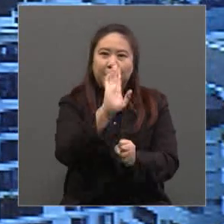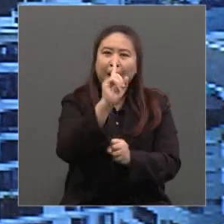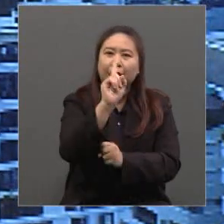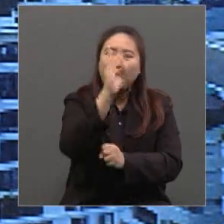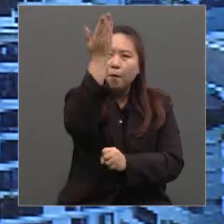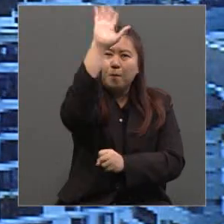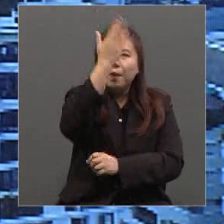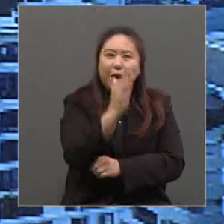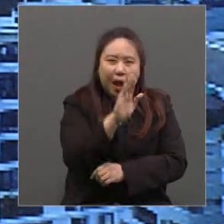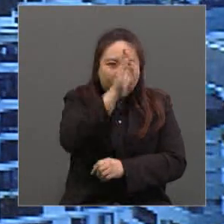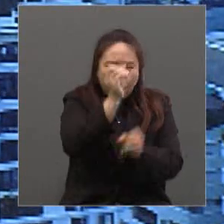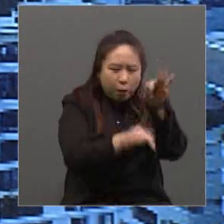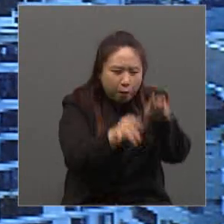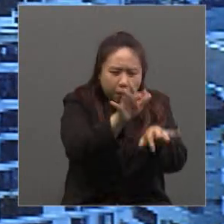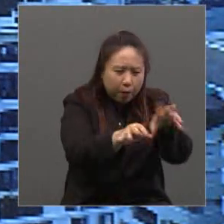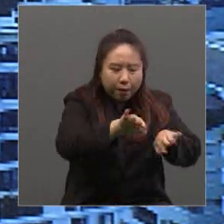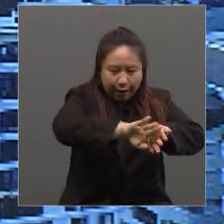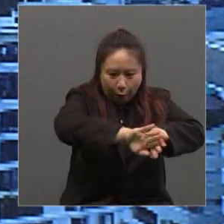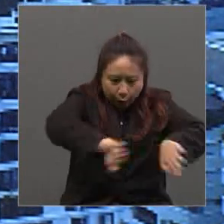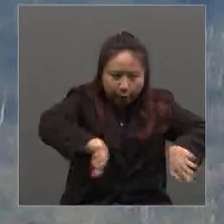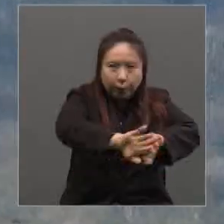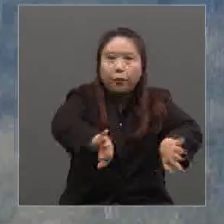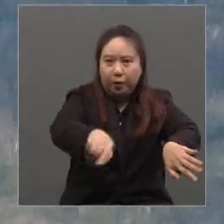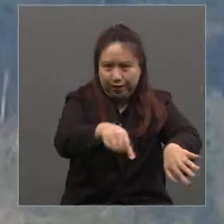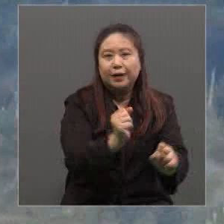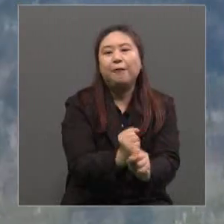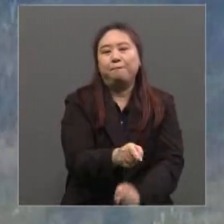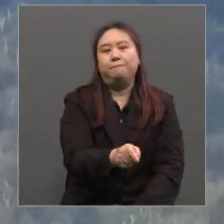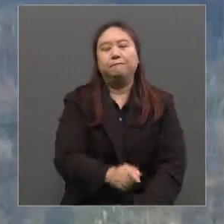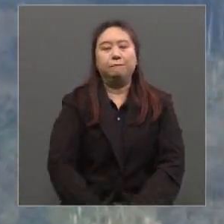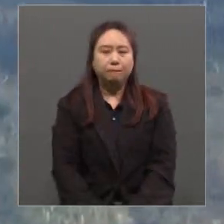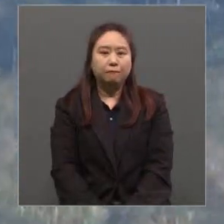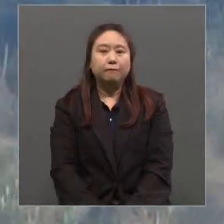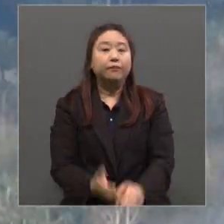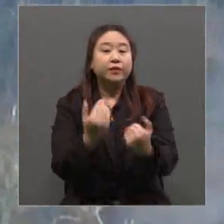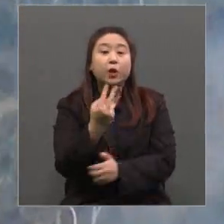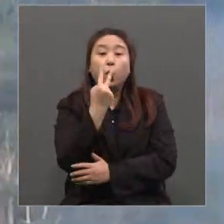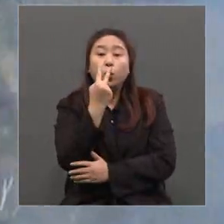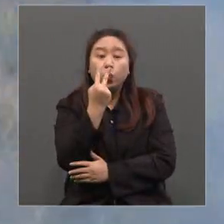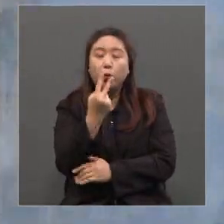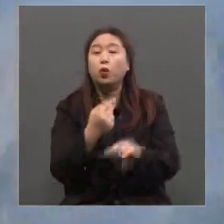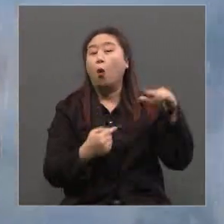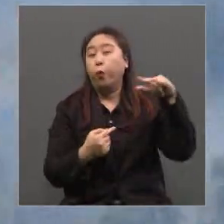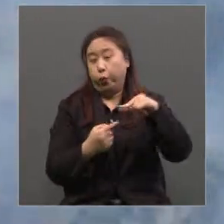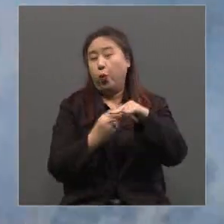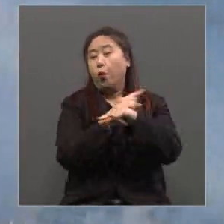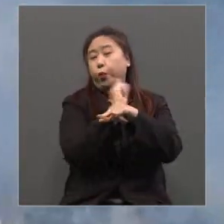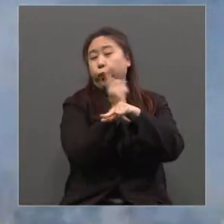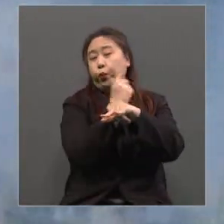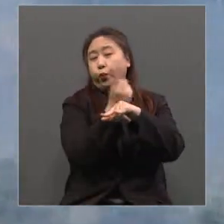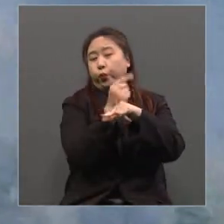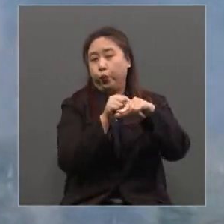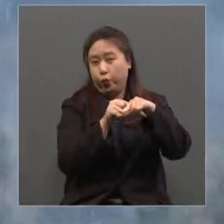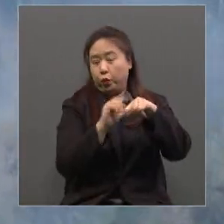ทำให้มีฝนตกลงมาในพื้นที่บ้างค่ะพาไปดูที่บริเวณสนามเฮลิคอปเตอร์โรงเรียนนายร้อยพระจุลจอมเกล้านะคะ